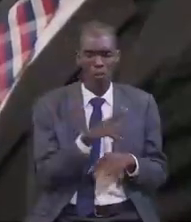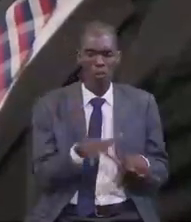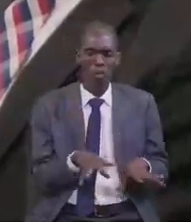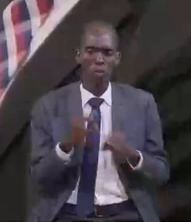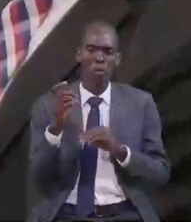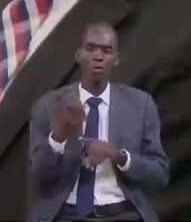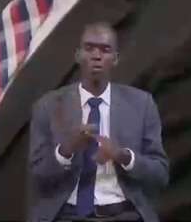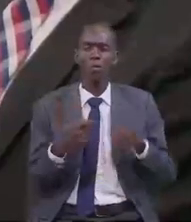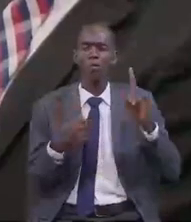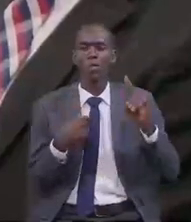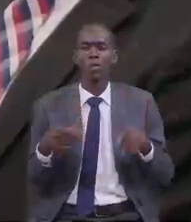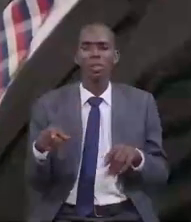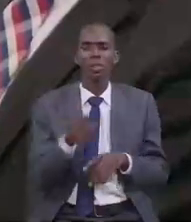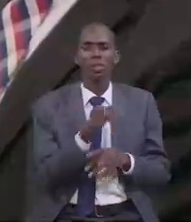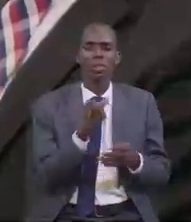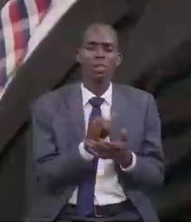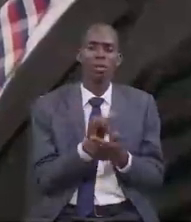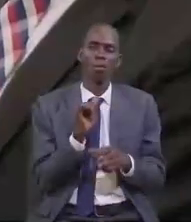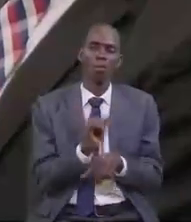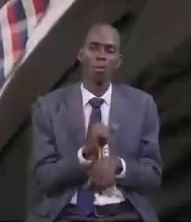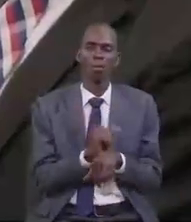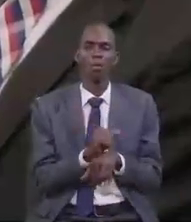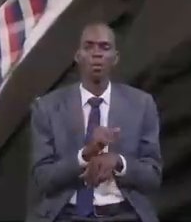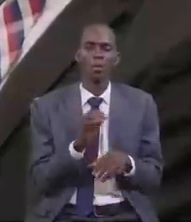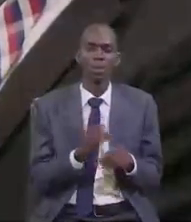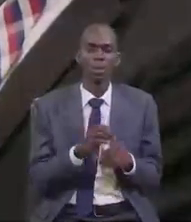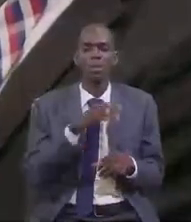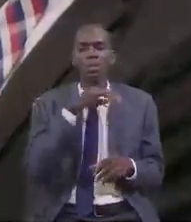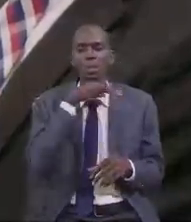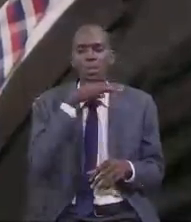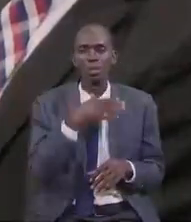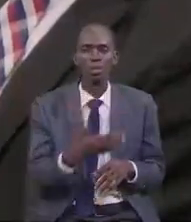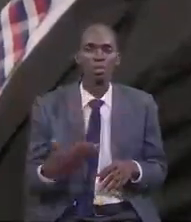Retirez-vous de moi, vous qui pratiquez l'iniquité.